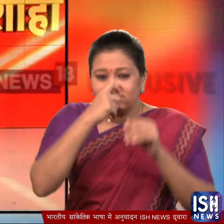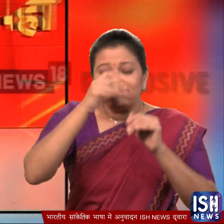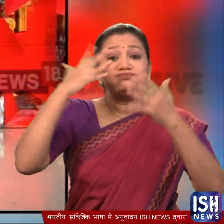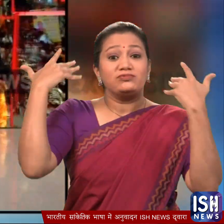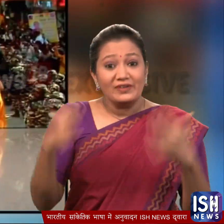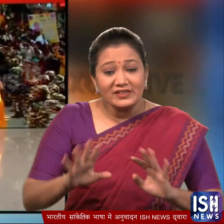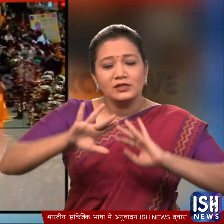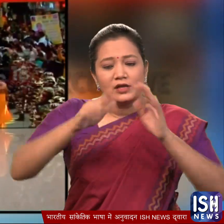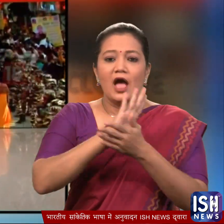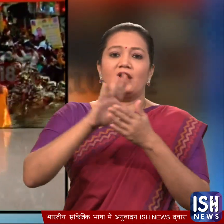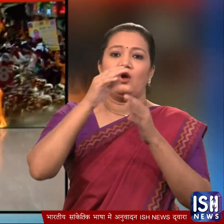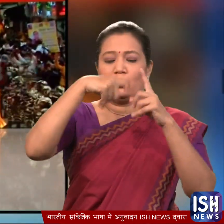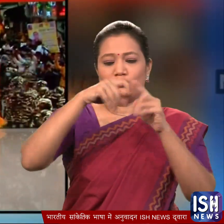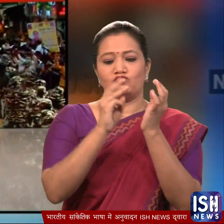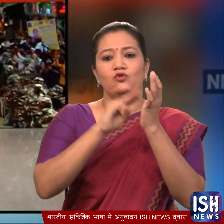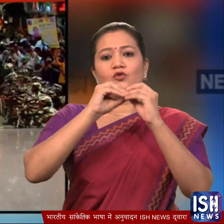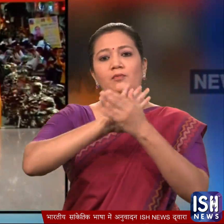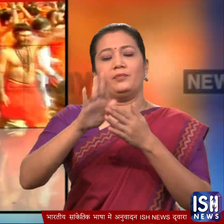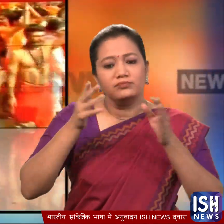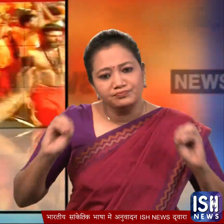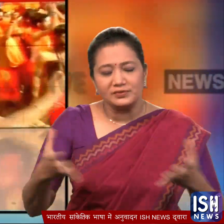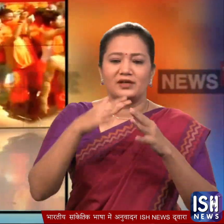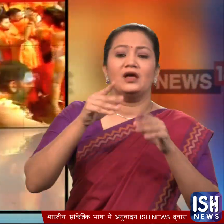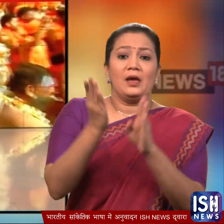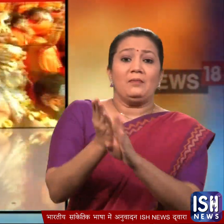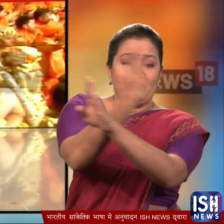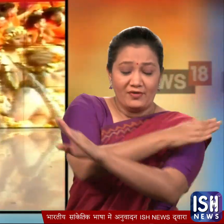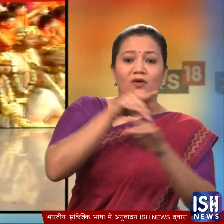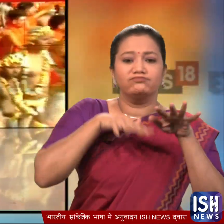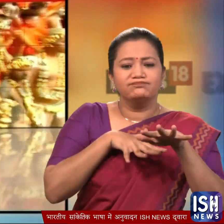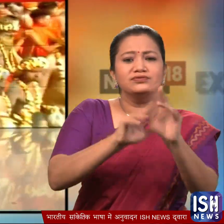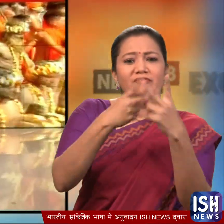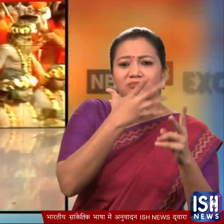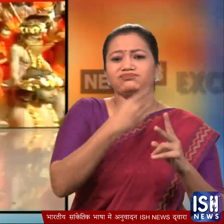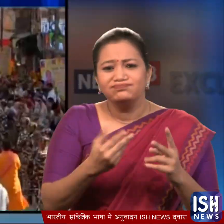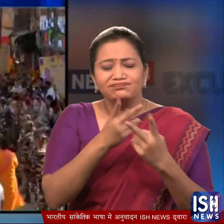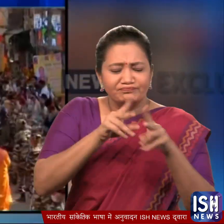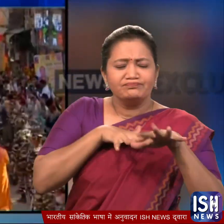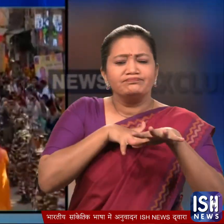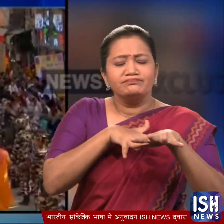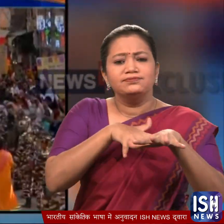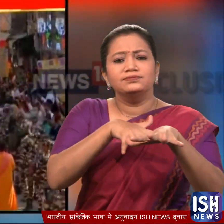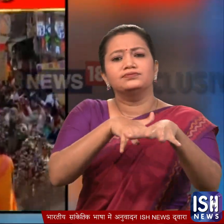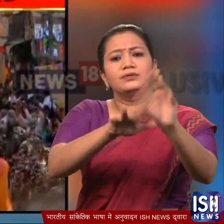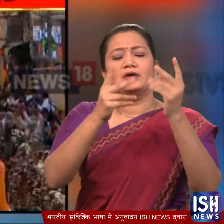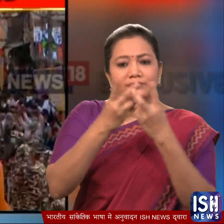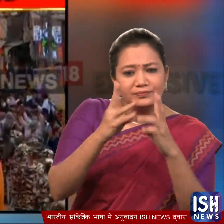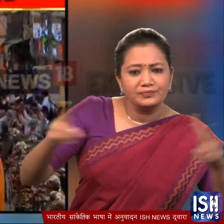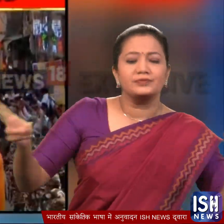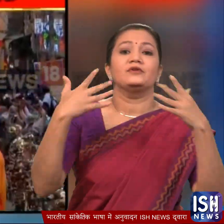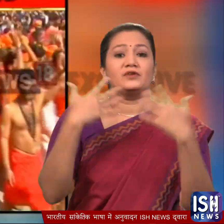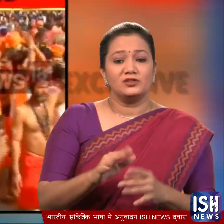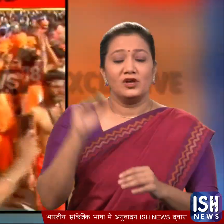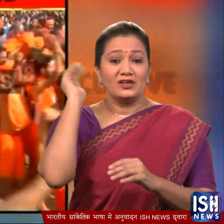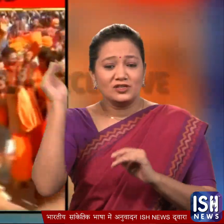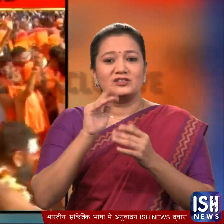विधिवत शुरुआत होगी। शाही स्नान से पहले हरिद्वार में अलग अलग अखाड़ों के साधु संतों की पेशवाई निकली, जिसकी अगुवाई जूना अखाड़े ने की।